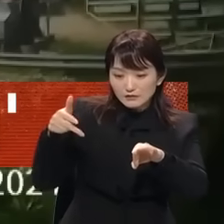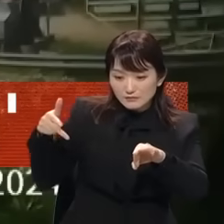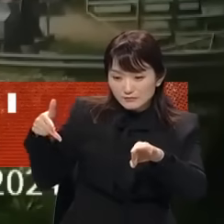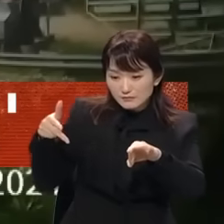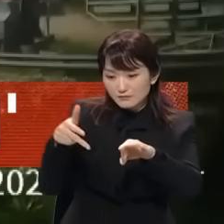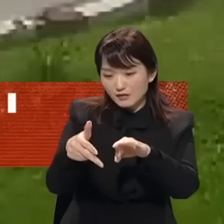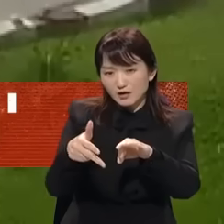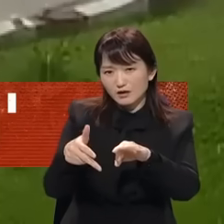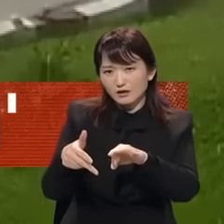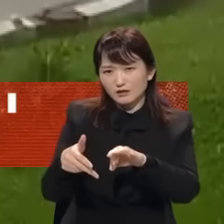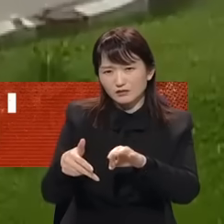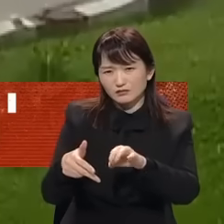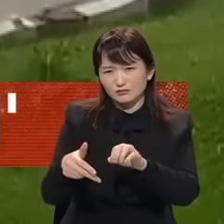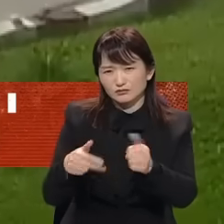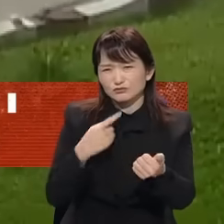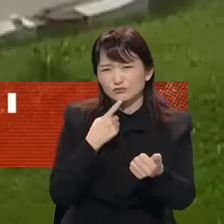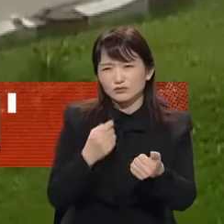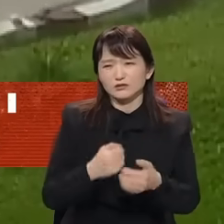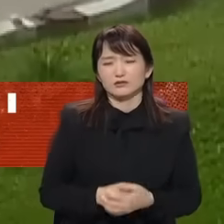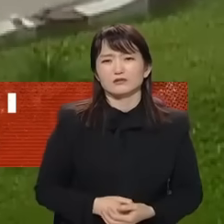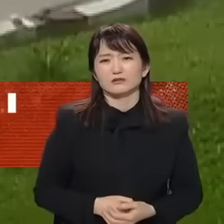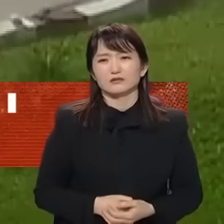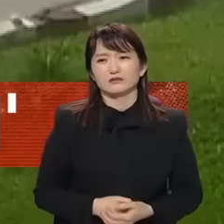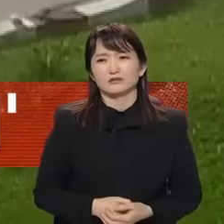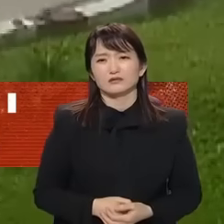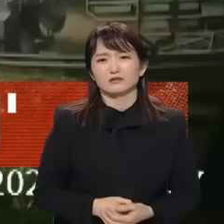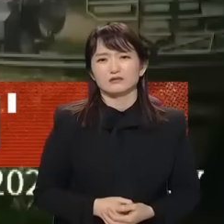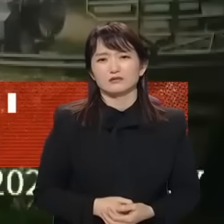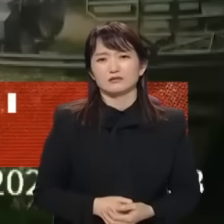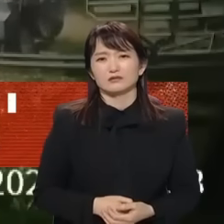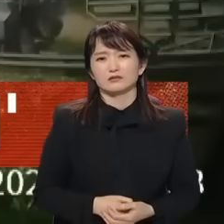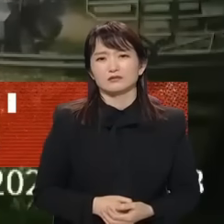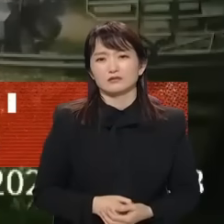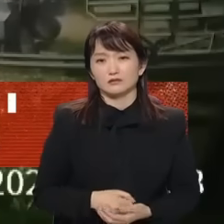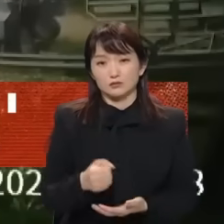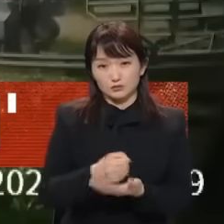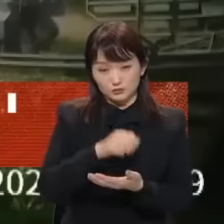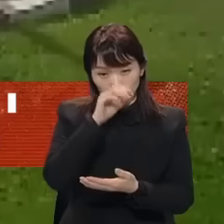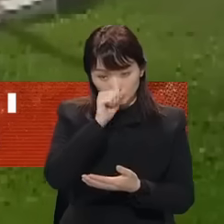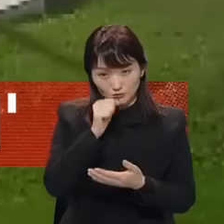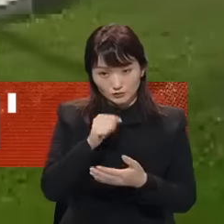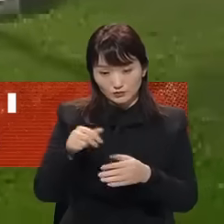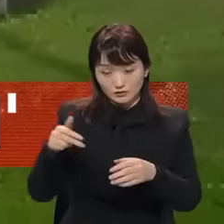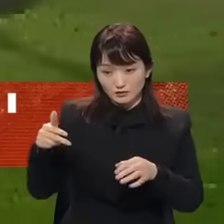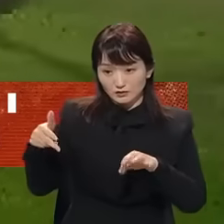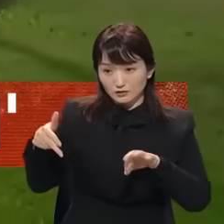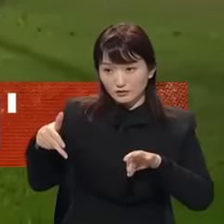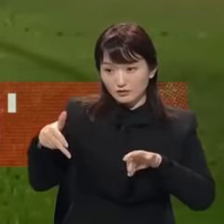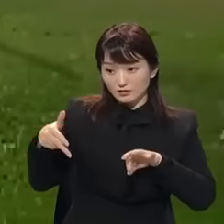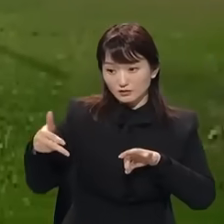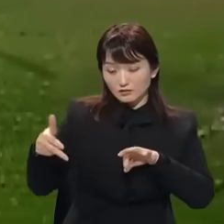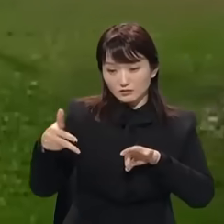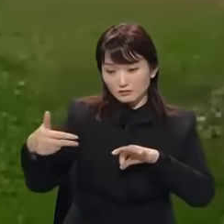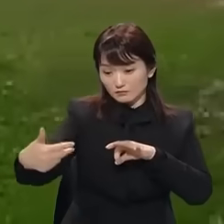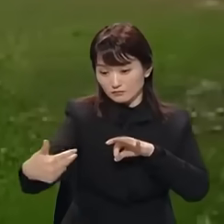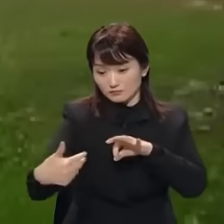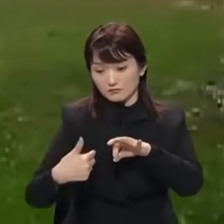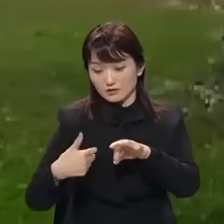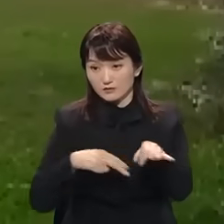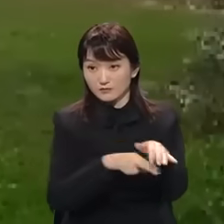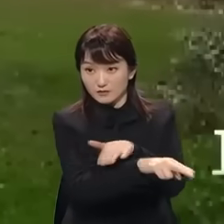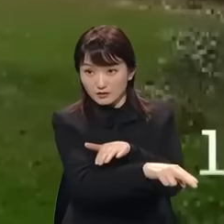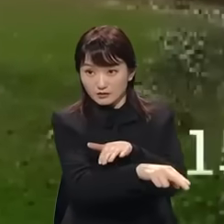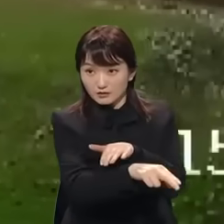것 같습니다. 아유, 그러니까 가지 말라는 데는 좀 가지 마, 좀. 운 좋게 사고를 피한 운전자는 지레 겁을 먹었는지 이번엔 차단기